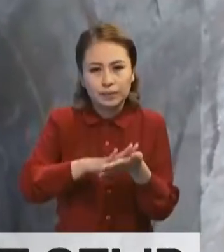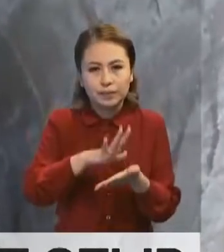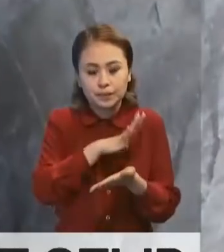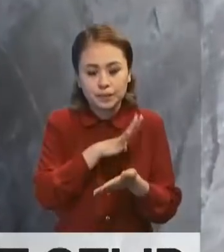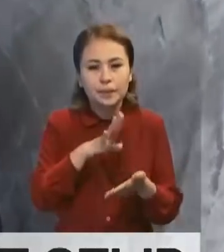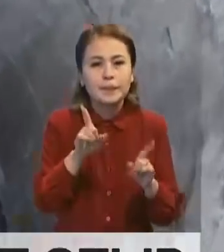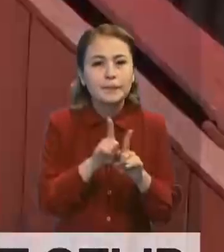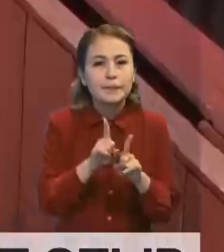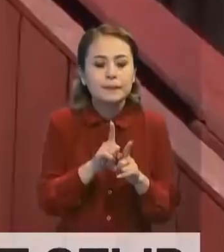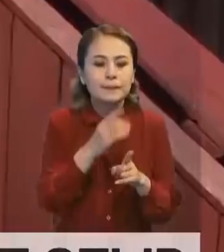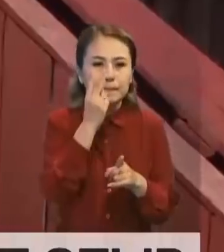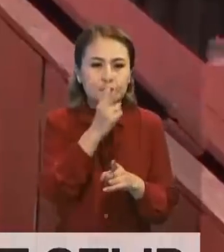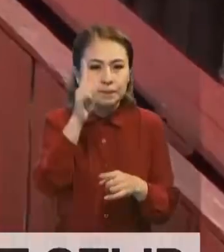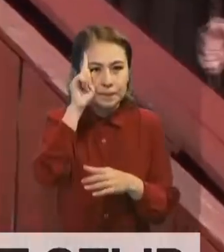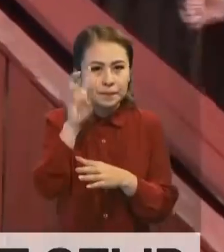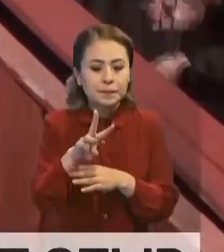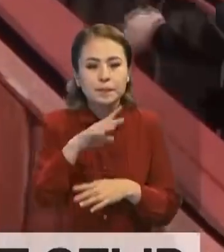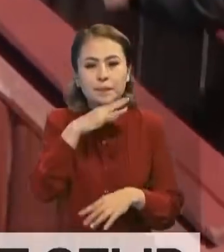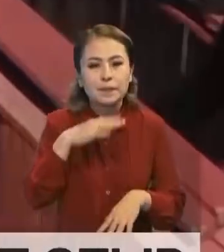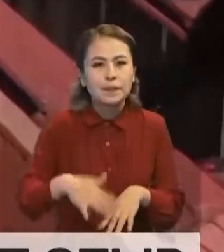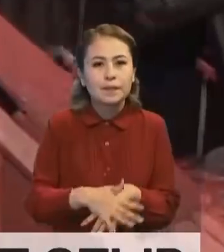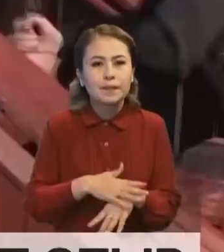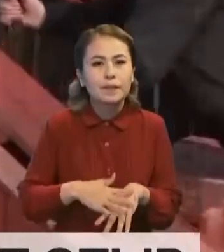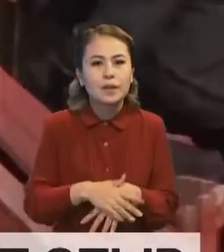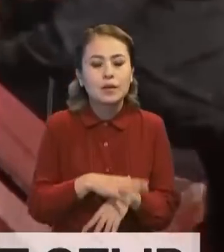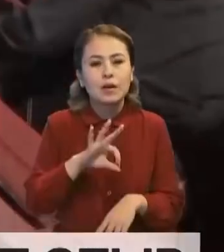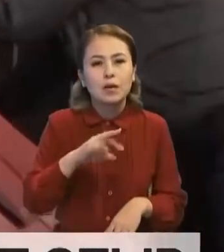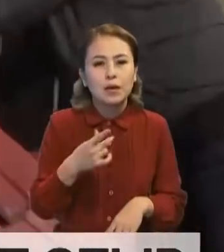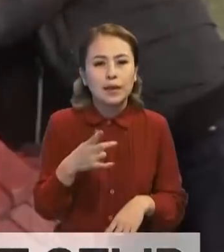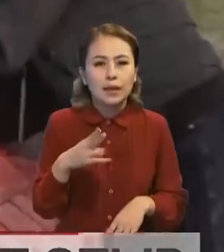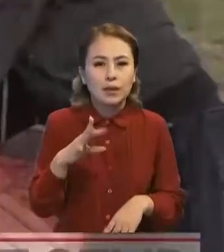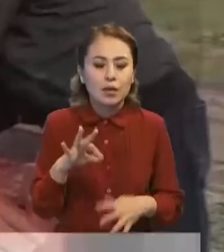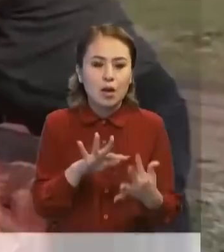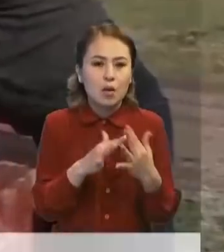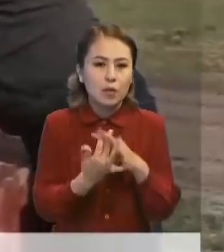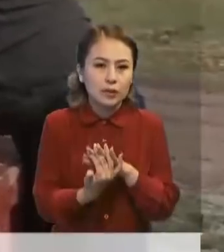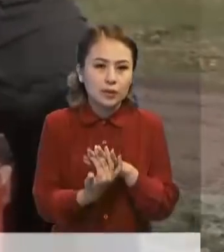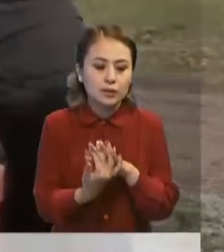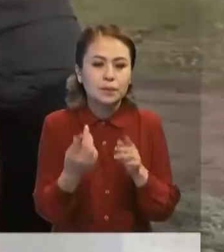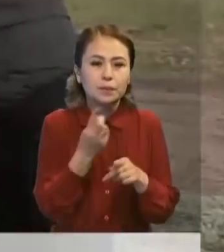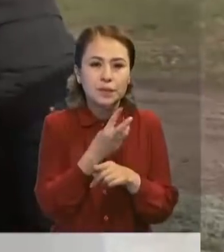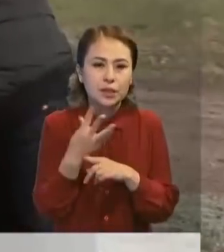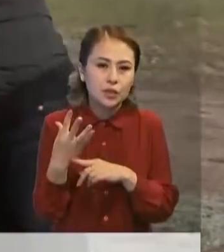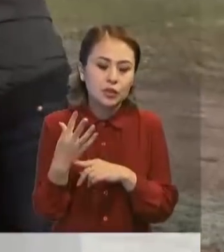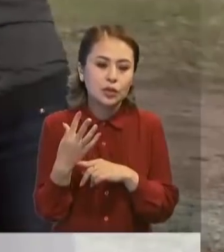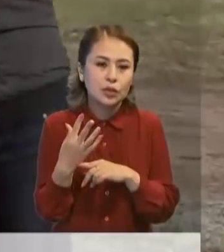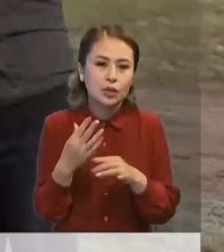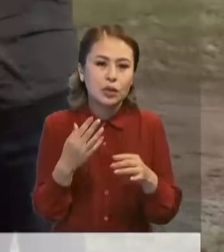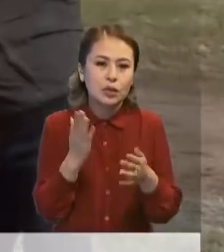алайда оны елеп жатқан халық жоқ. Ольгинка ауылында мынадай бірнеше құдық